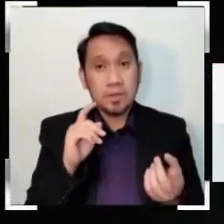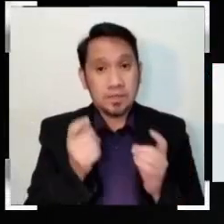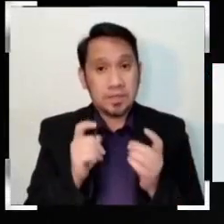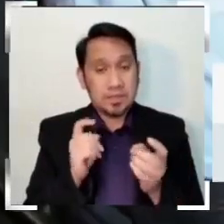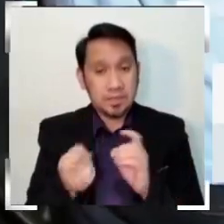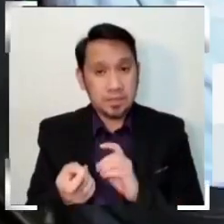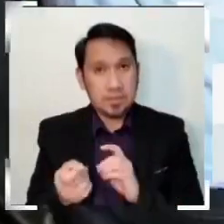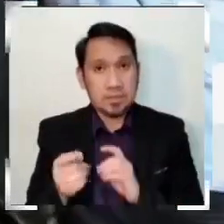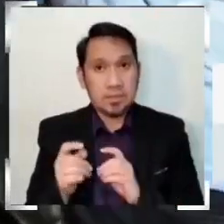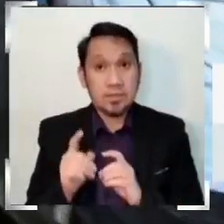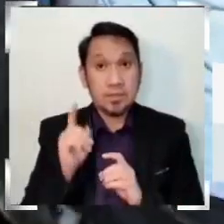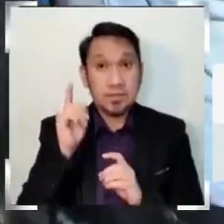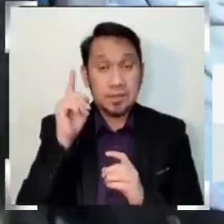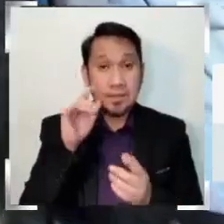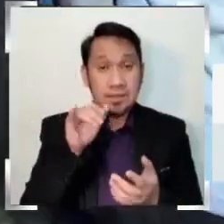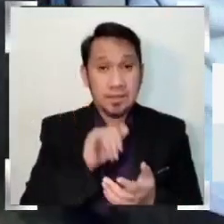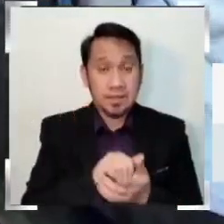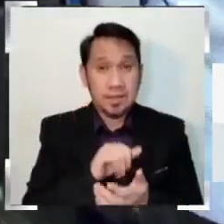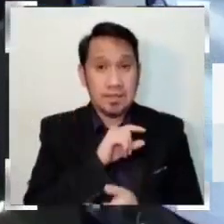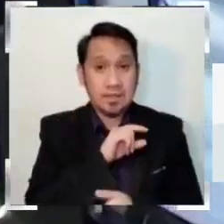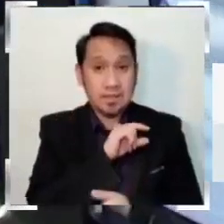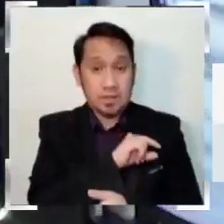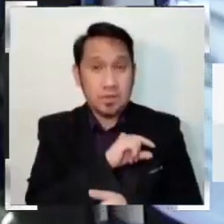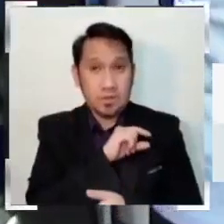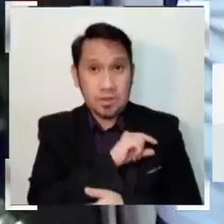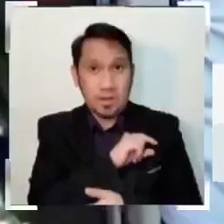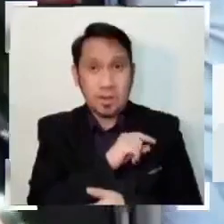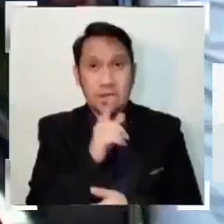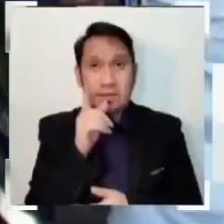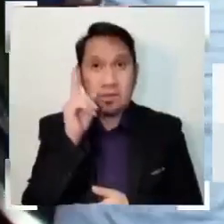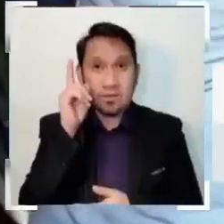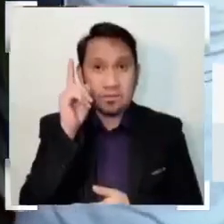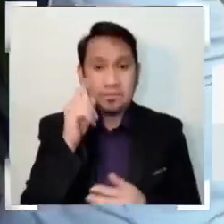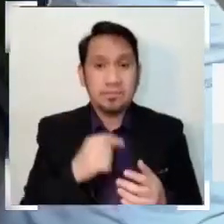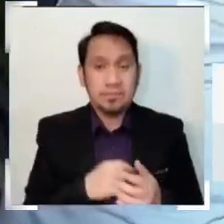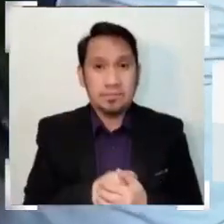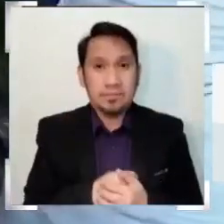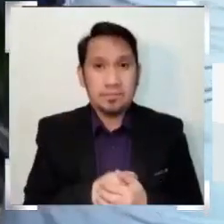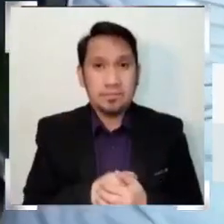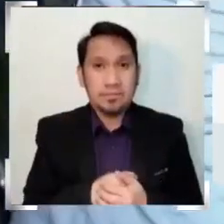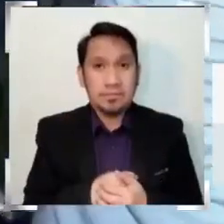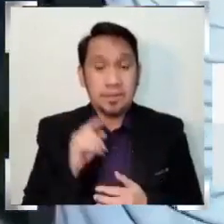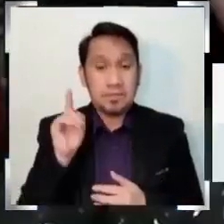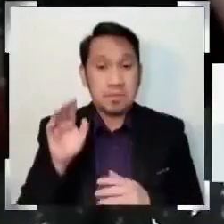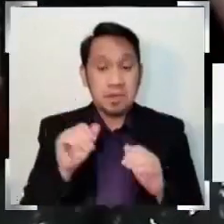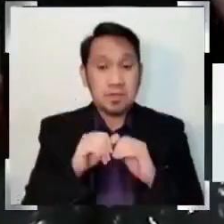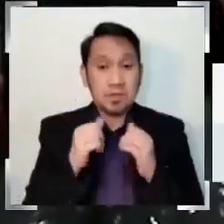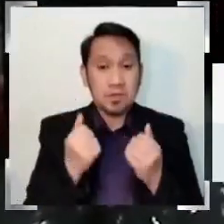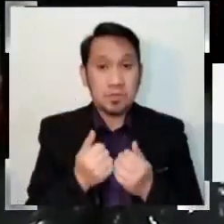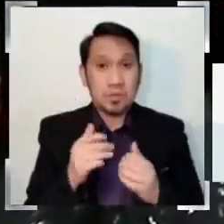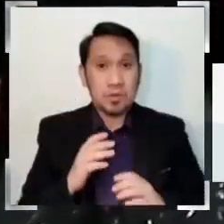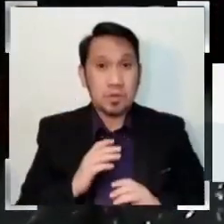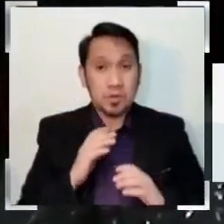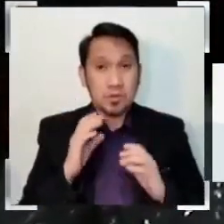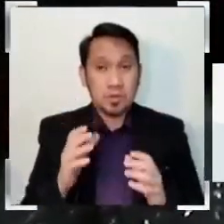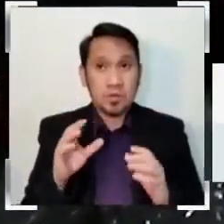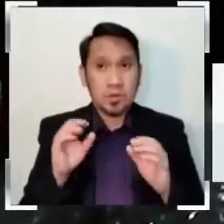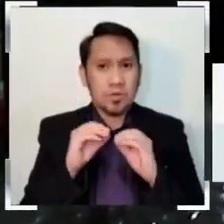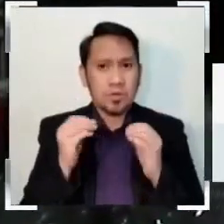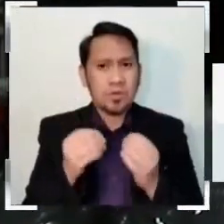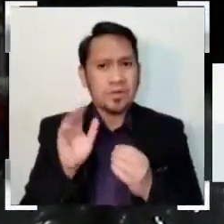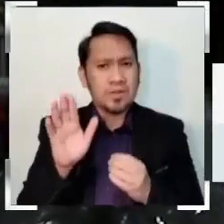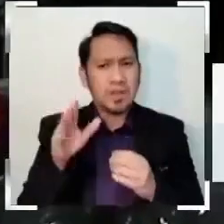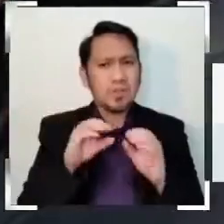yung katangian ng modernized jeep na tinawag na iconic ng grupong Association of Committed Transport Organization Nationwide